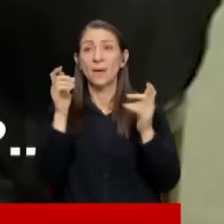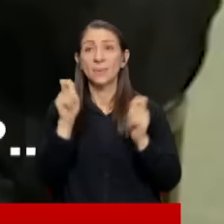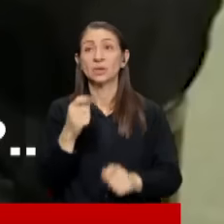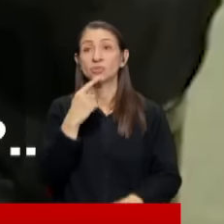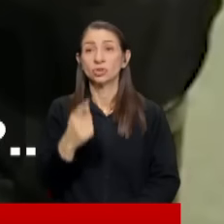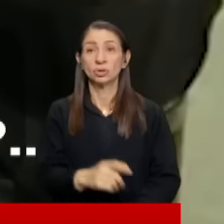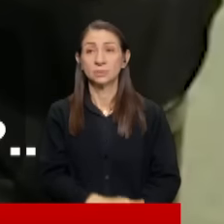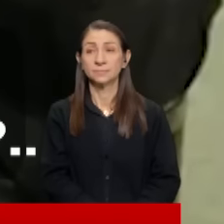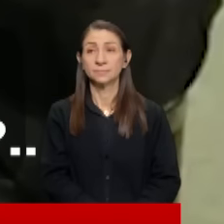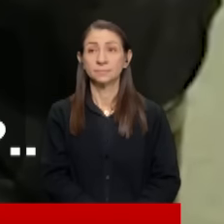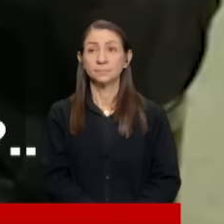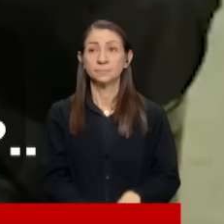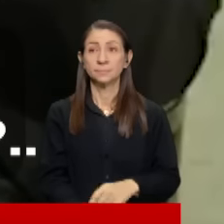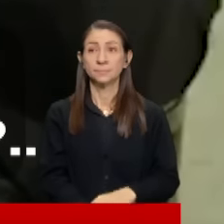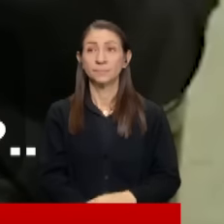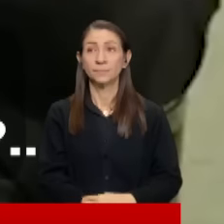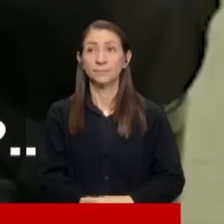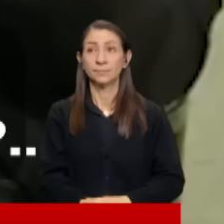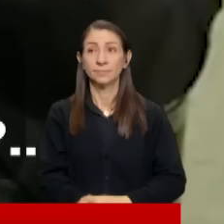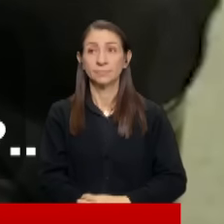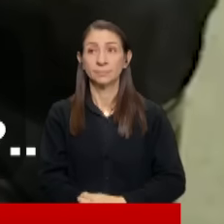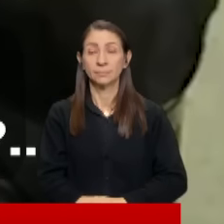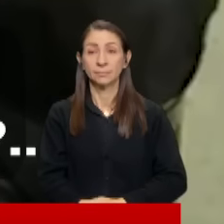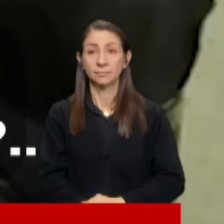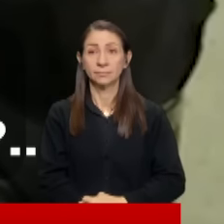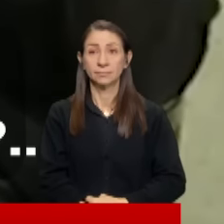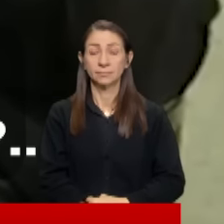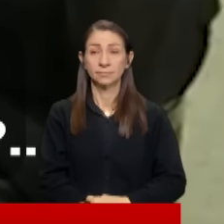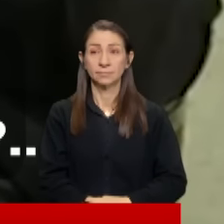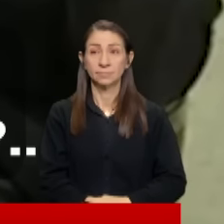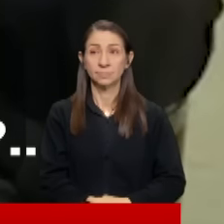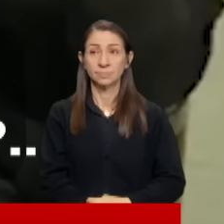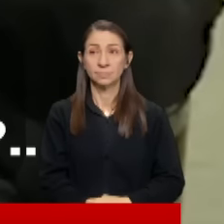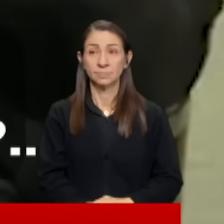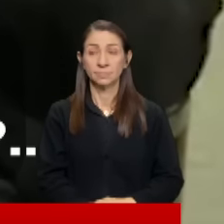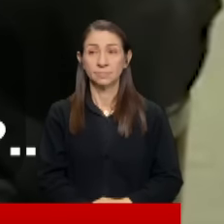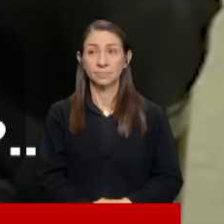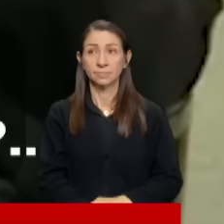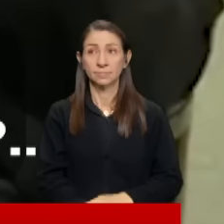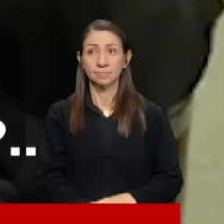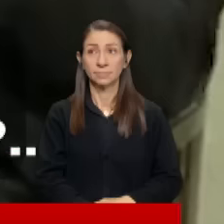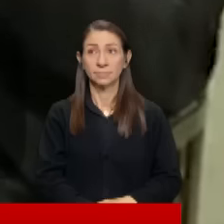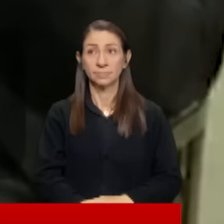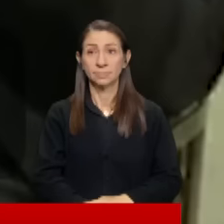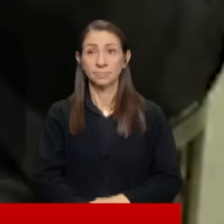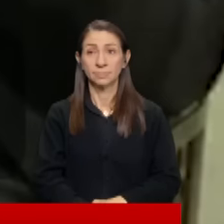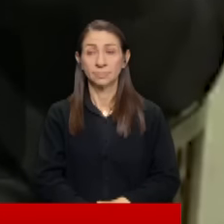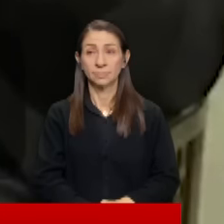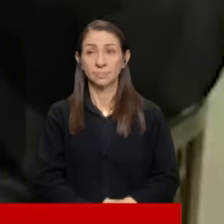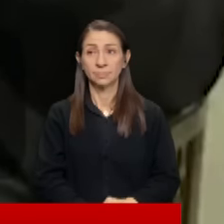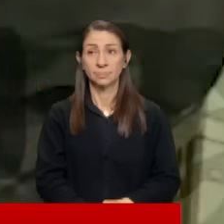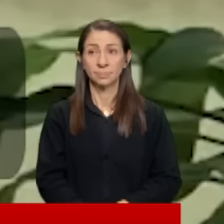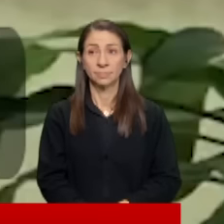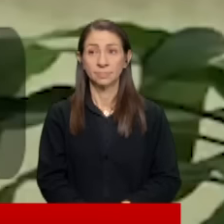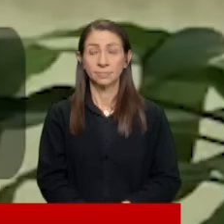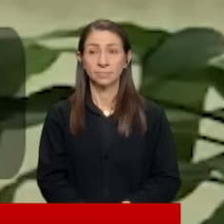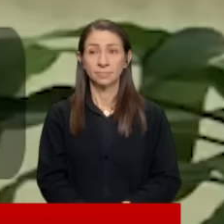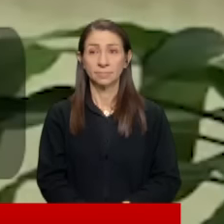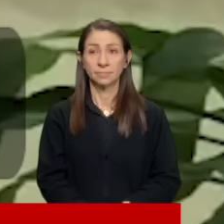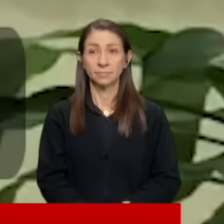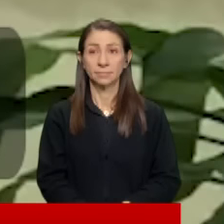söyledi. Bunlar yapılacak hizmeti engeller de yani. Daha önce de hastanenin yapıldığı yeri engellemediler mi? Stadyumu engellemediler mi?